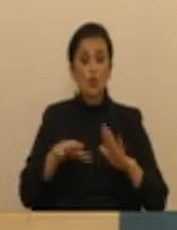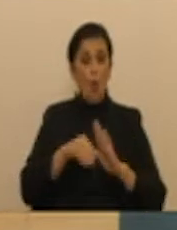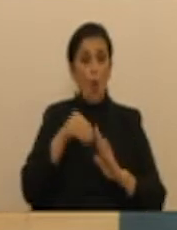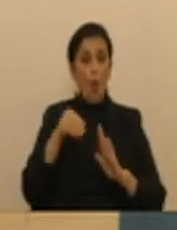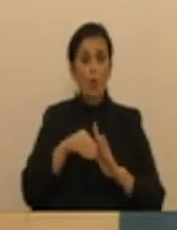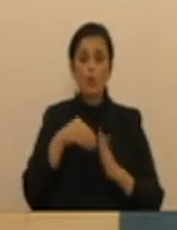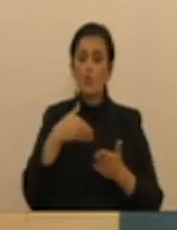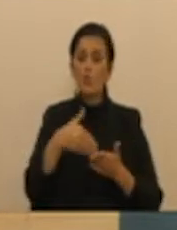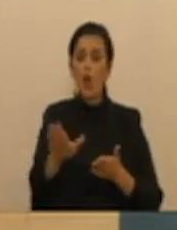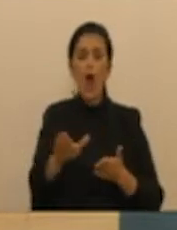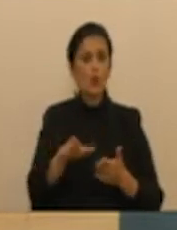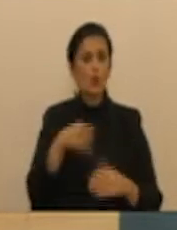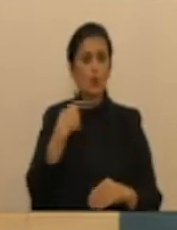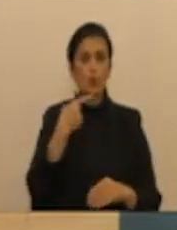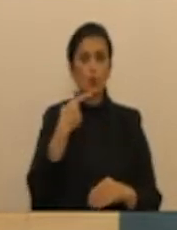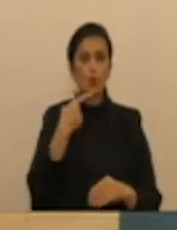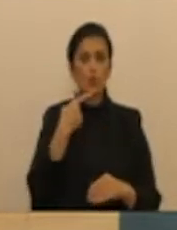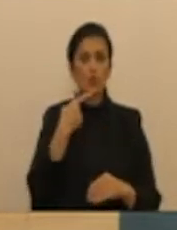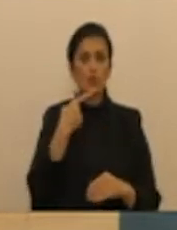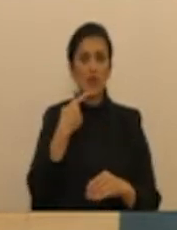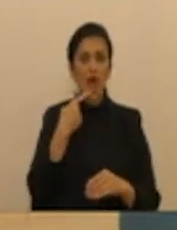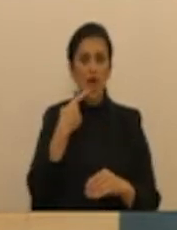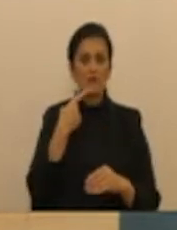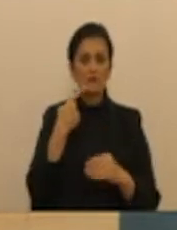უარი უთხრა, დაამარცხა